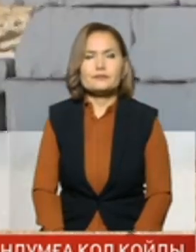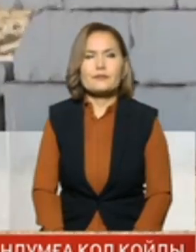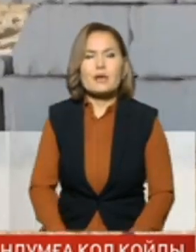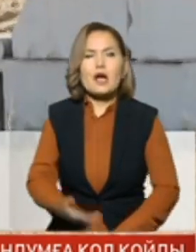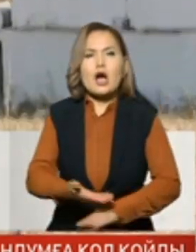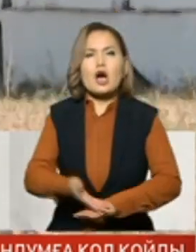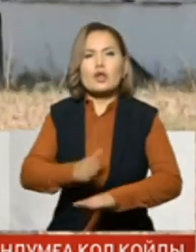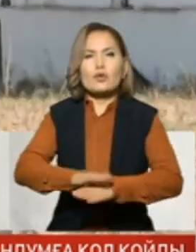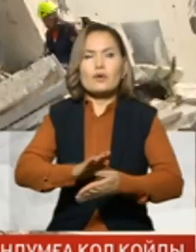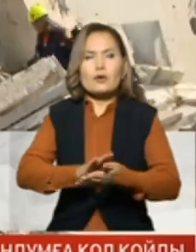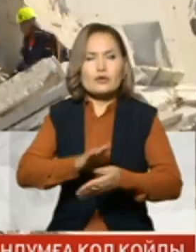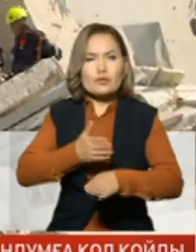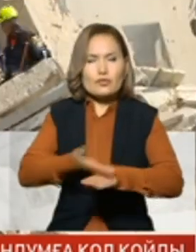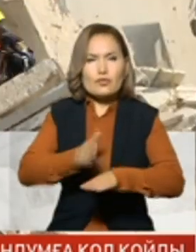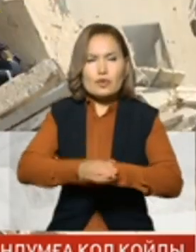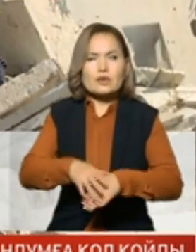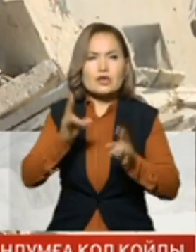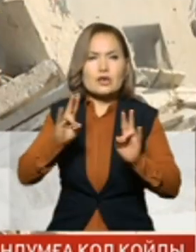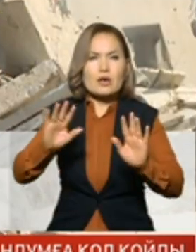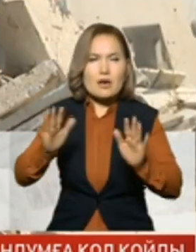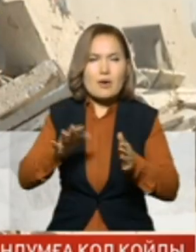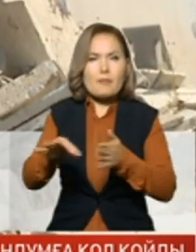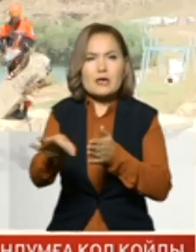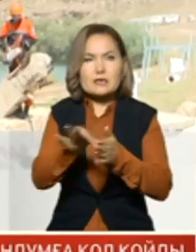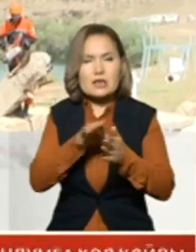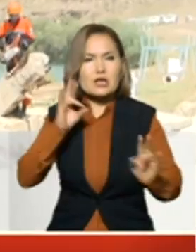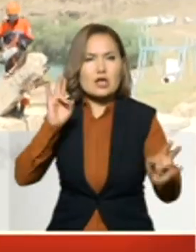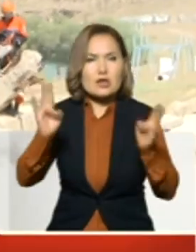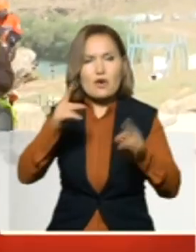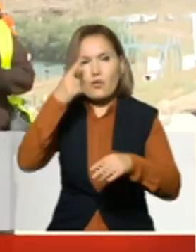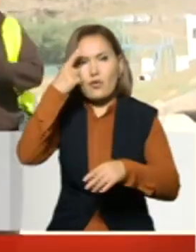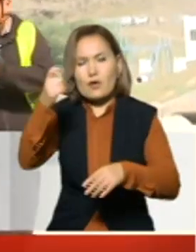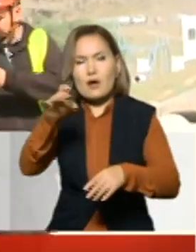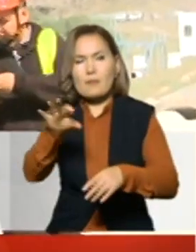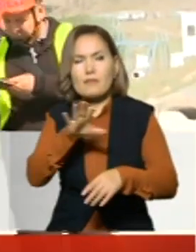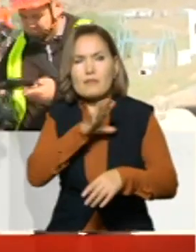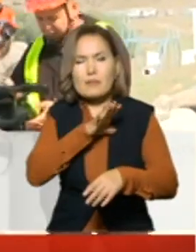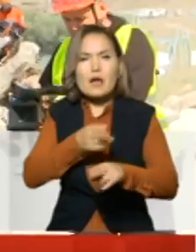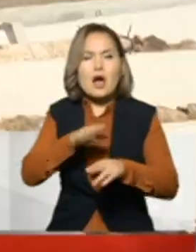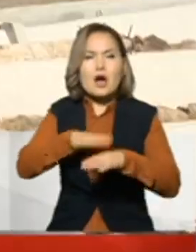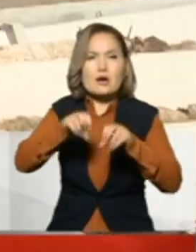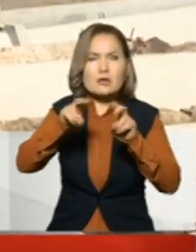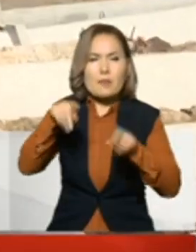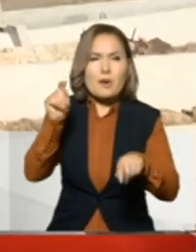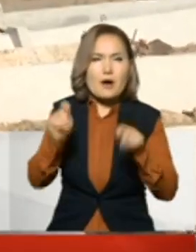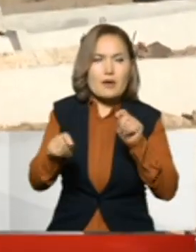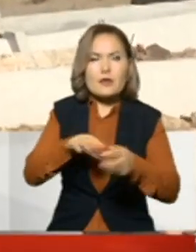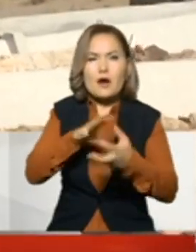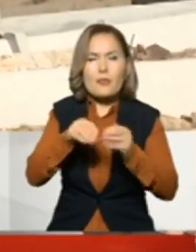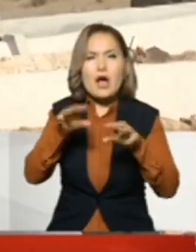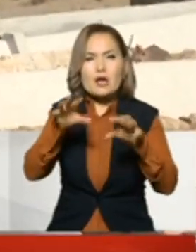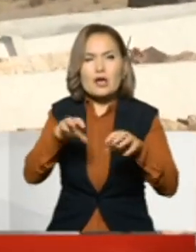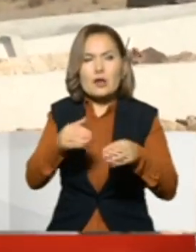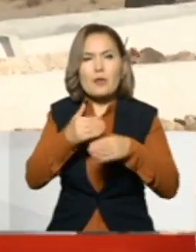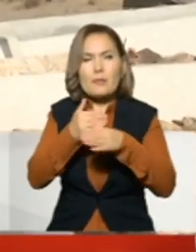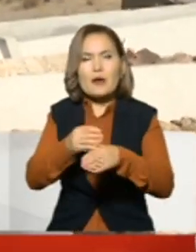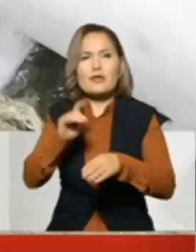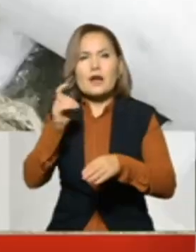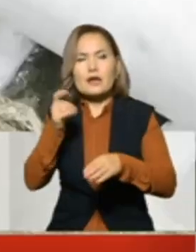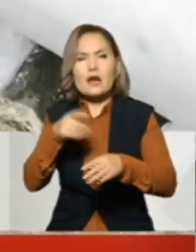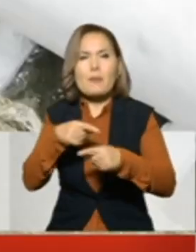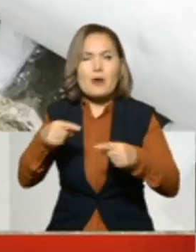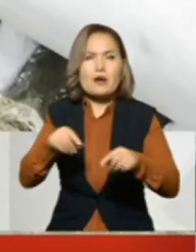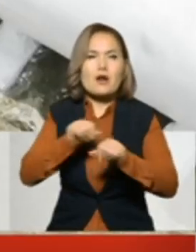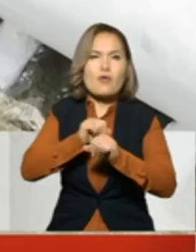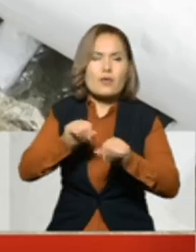Төтенше жағдай болған туралы дабыл қағылысымен құтқарушылар іске кірісті. Кинологтар жер сілкінісі болған аумақты барласа, арнайы мамандар химиялық заттар